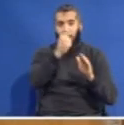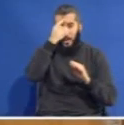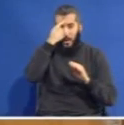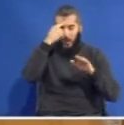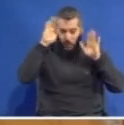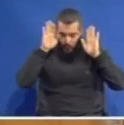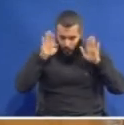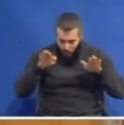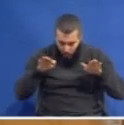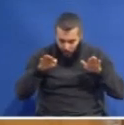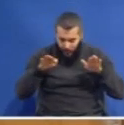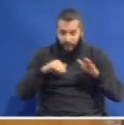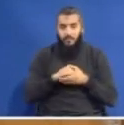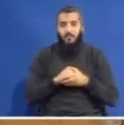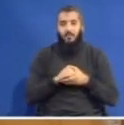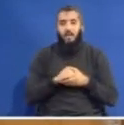يعني خضوعا لله